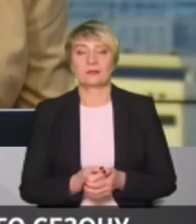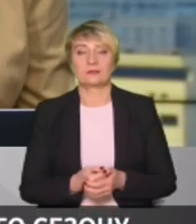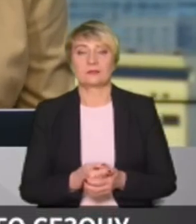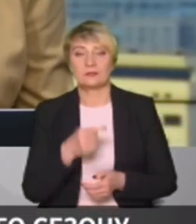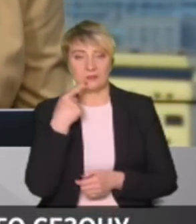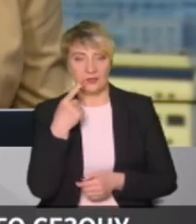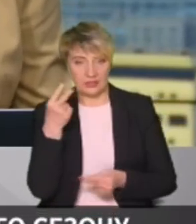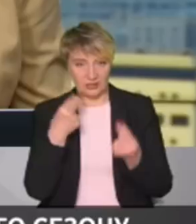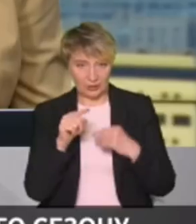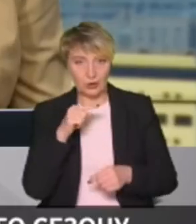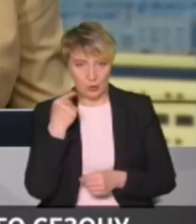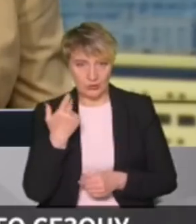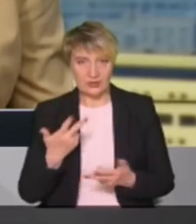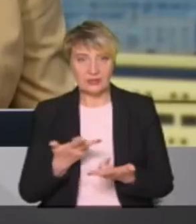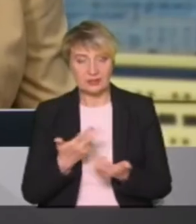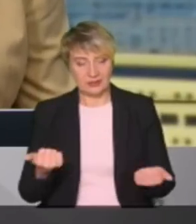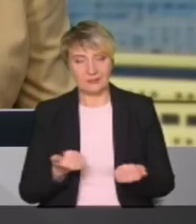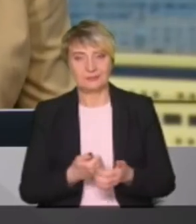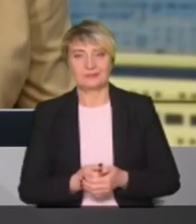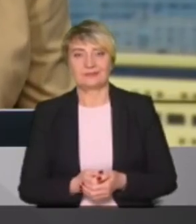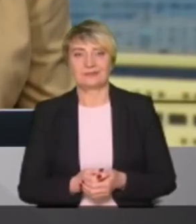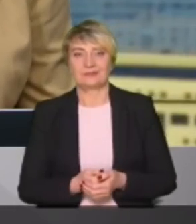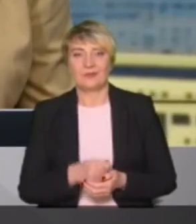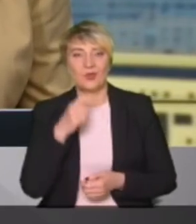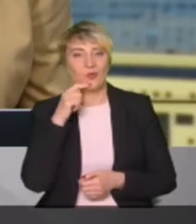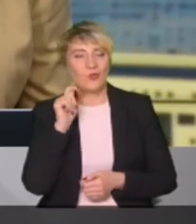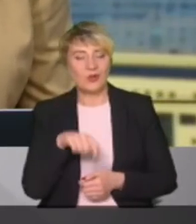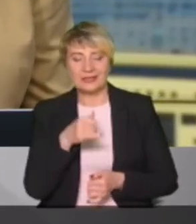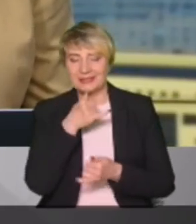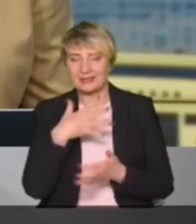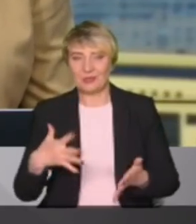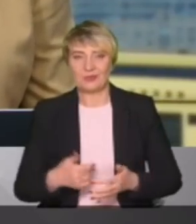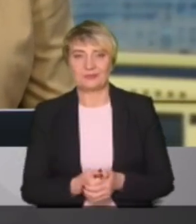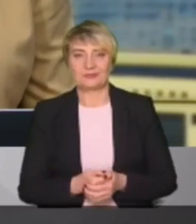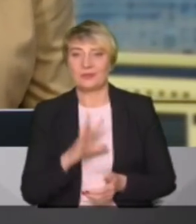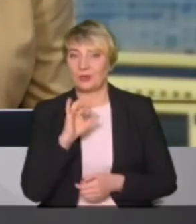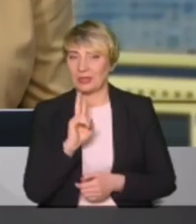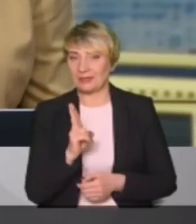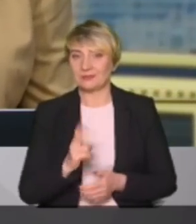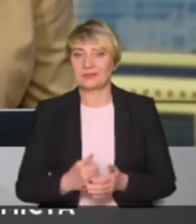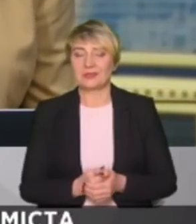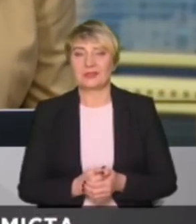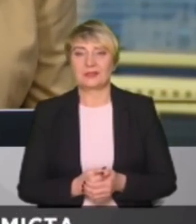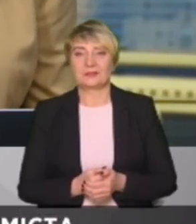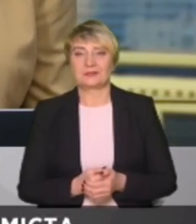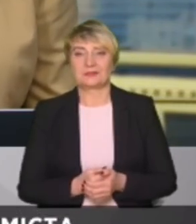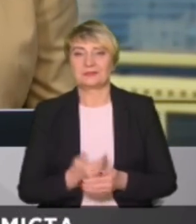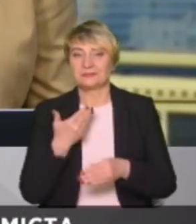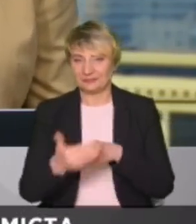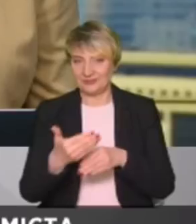говорити. Увы, да. На русском. А українською ніяк. Окей. Ничего, я думаю, что со временем